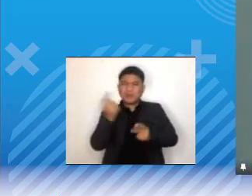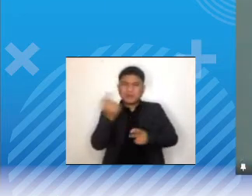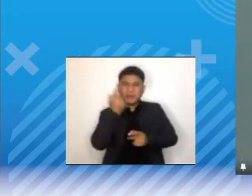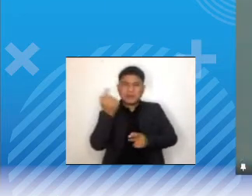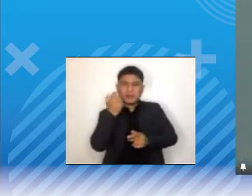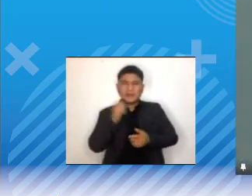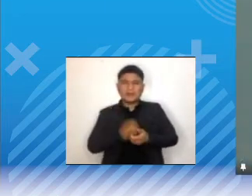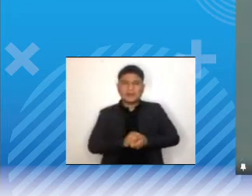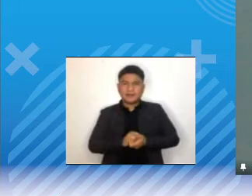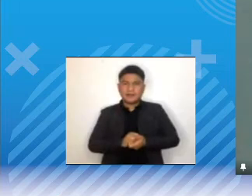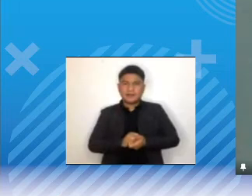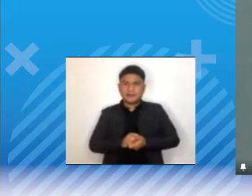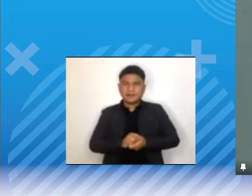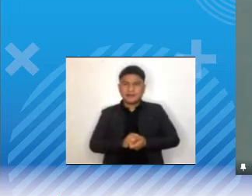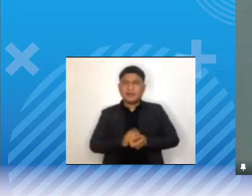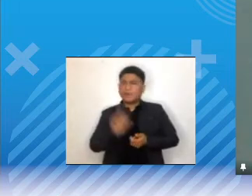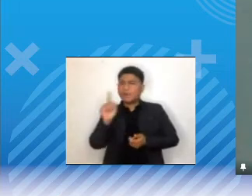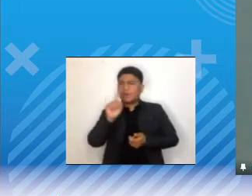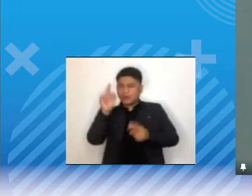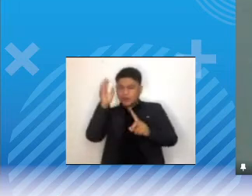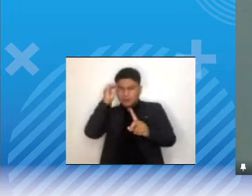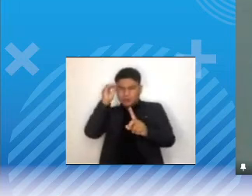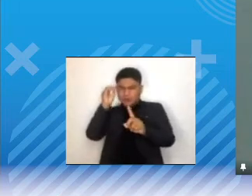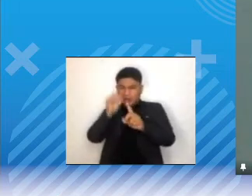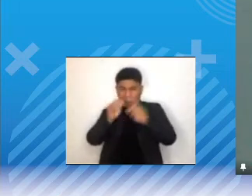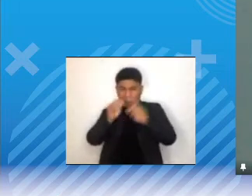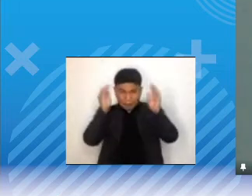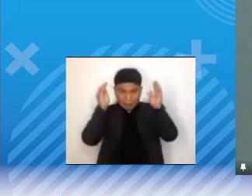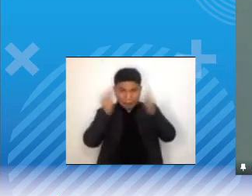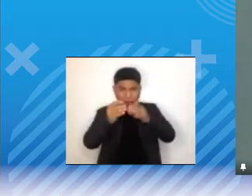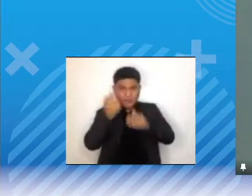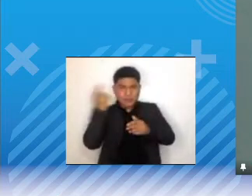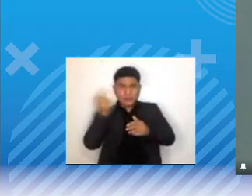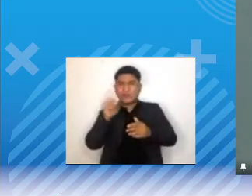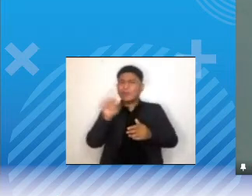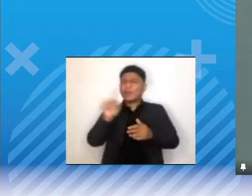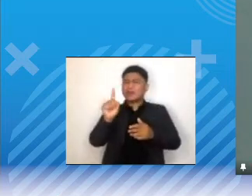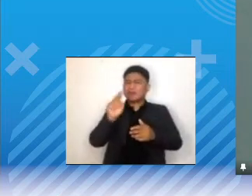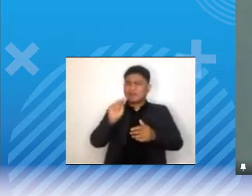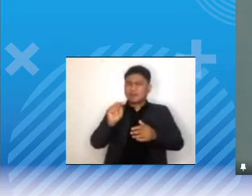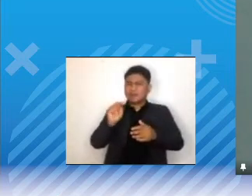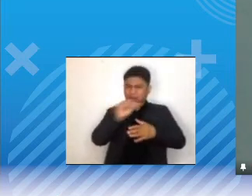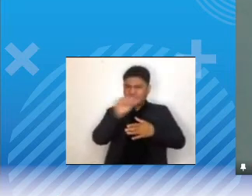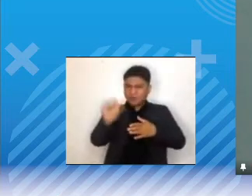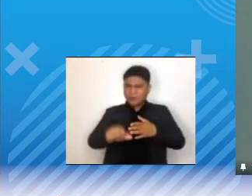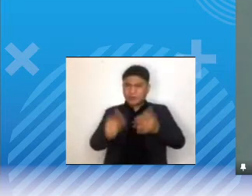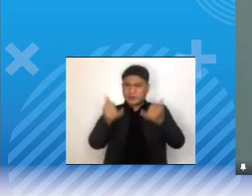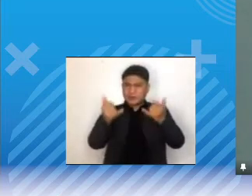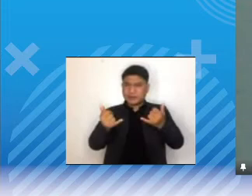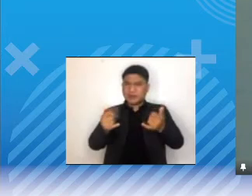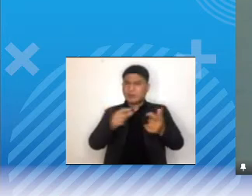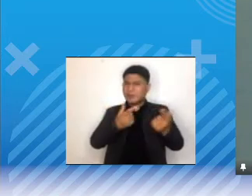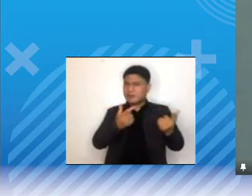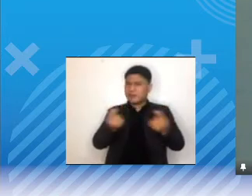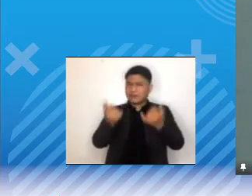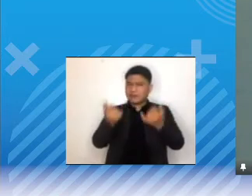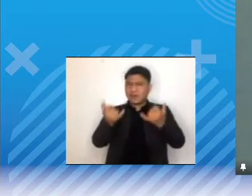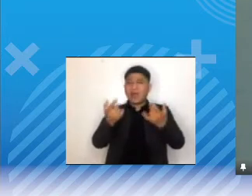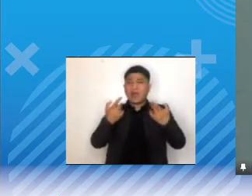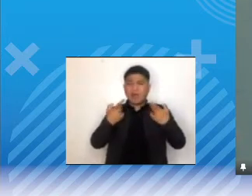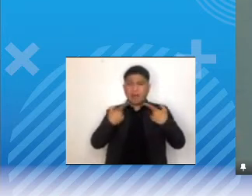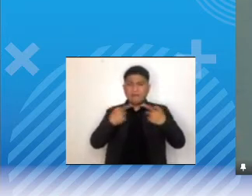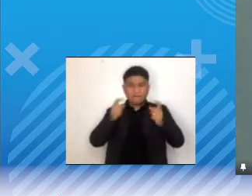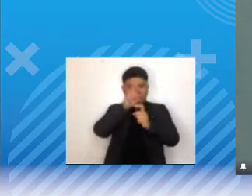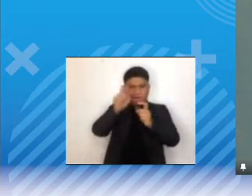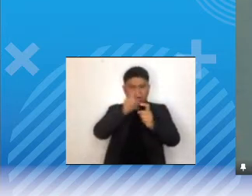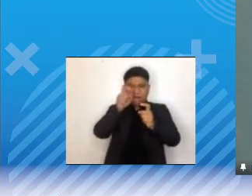ng objective, yung kung ano ang kailangan natin ma-accomplish for this specific time is napaka-importante